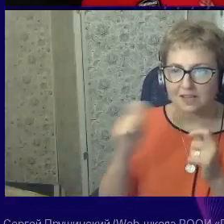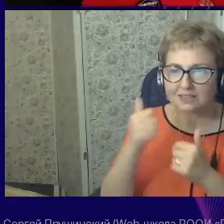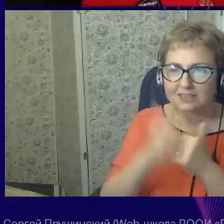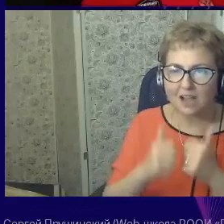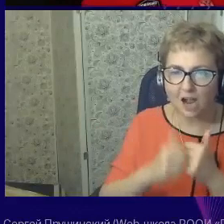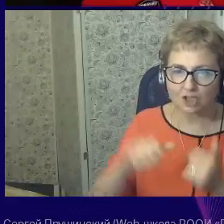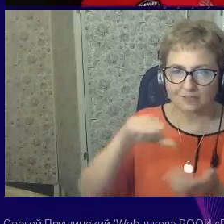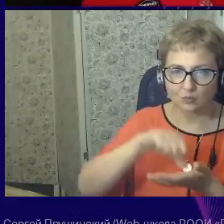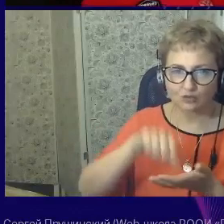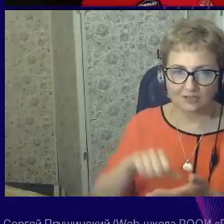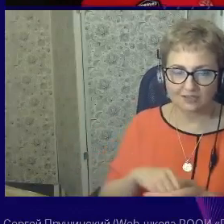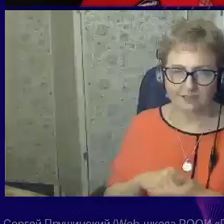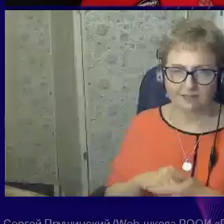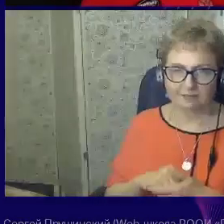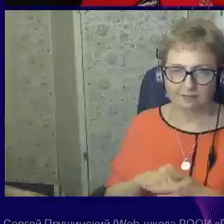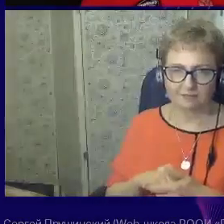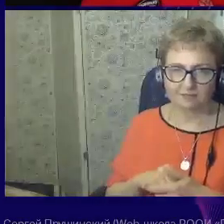каждого участника.